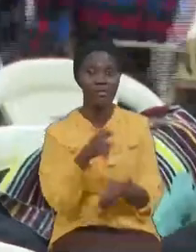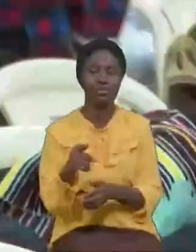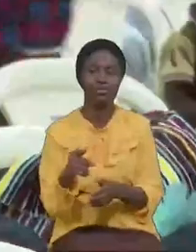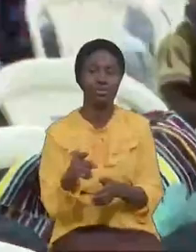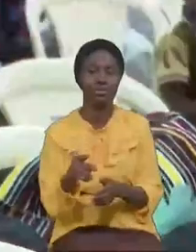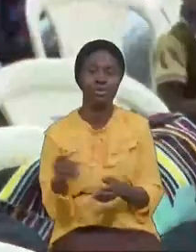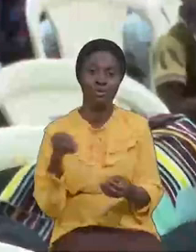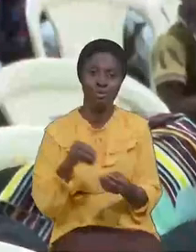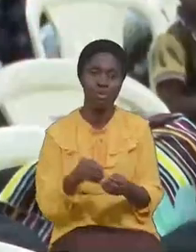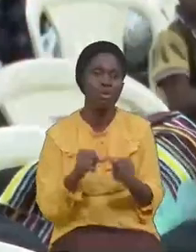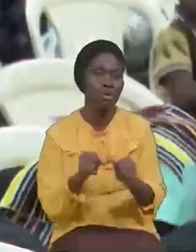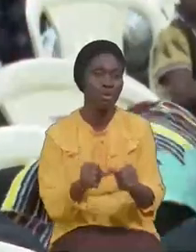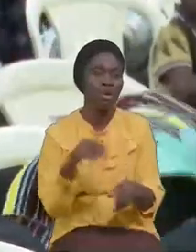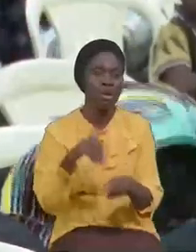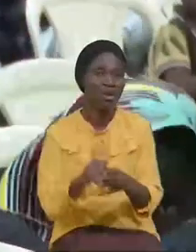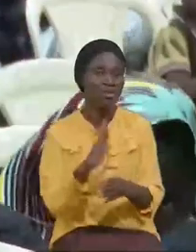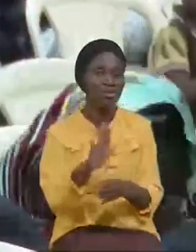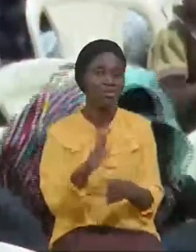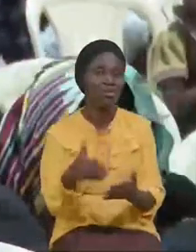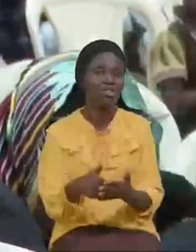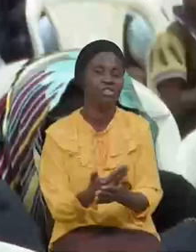s'afficher. Remplissez